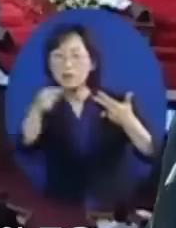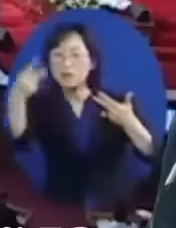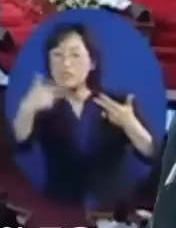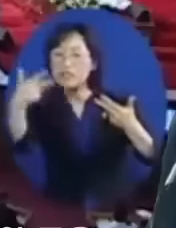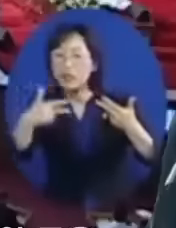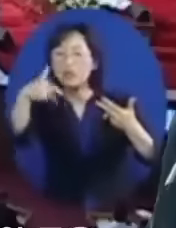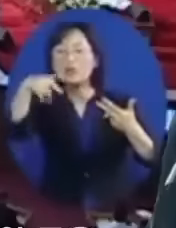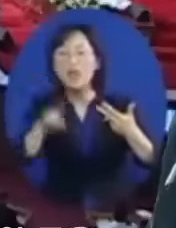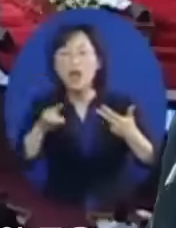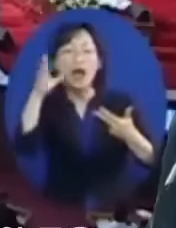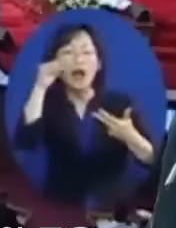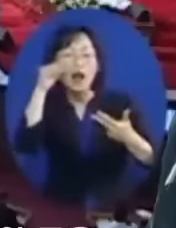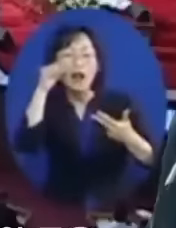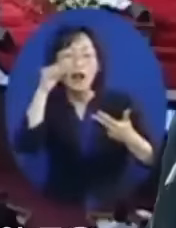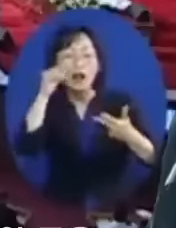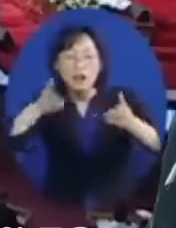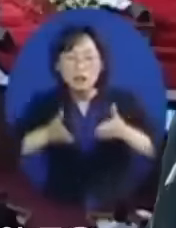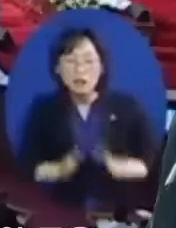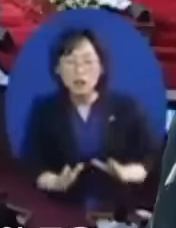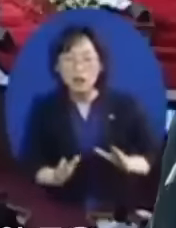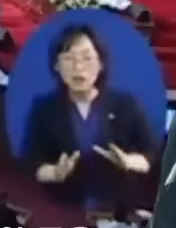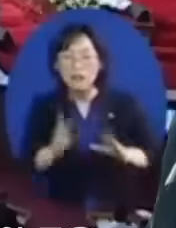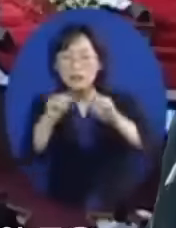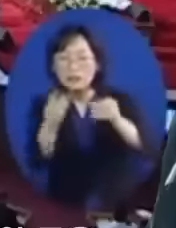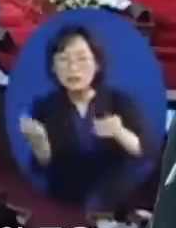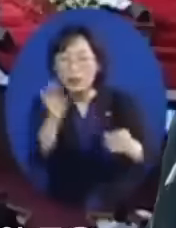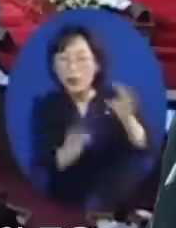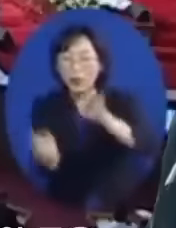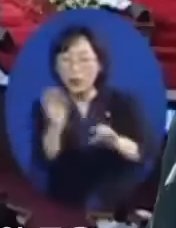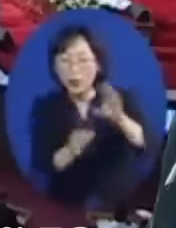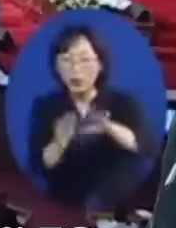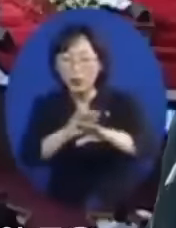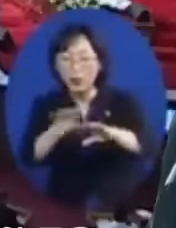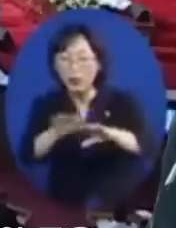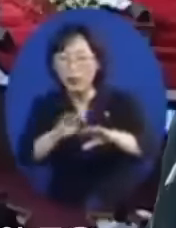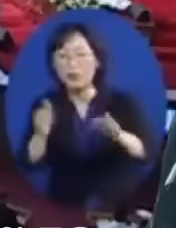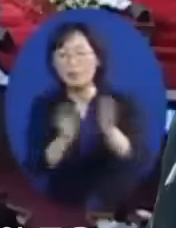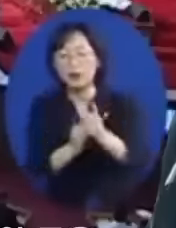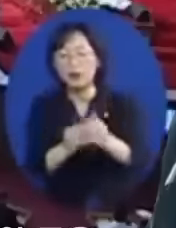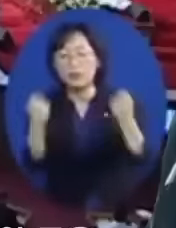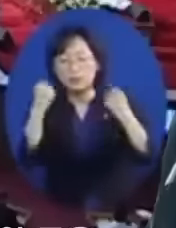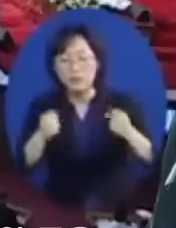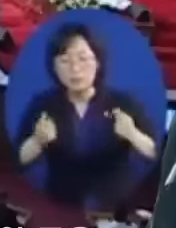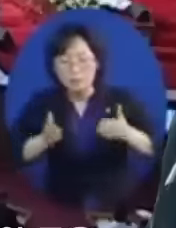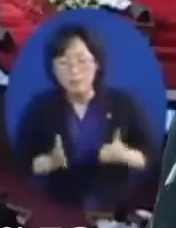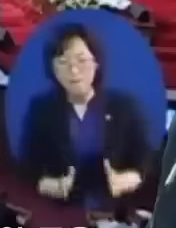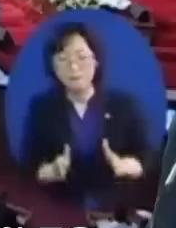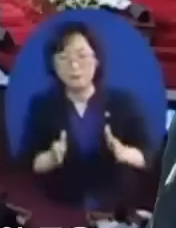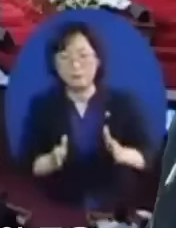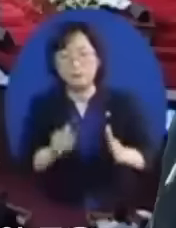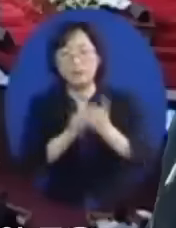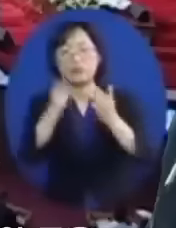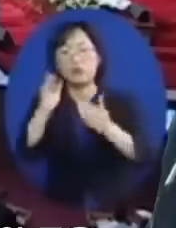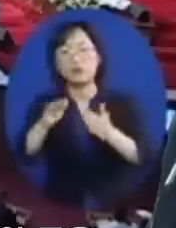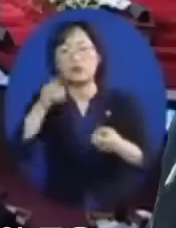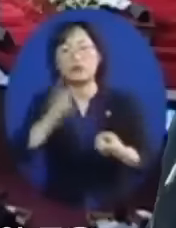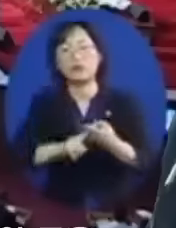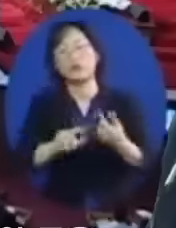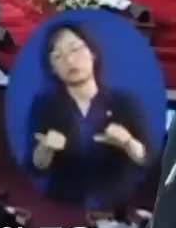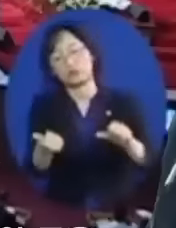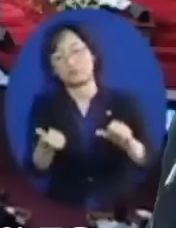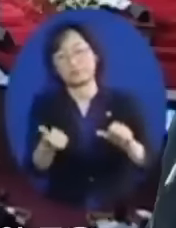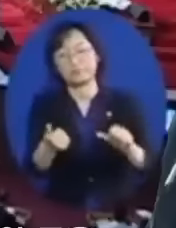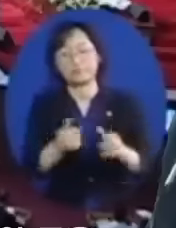낳은 후 팠던 모래나 자갈로 그 자리를 덮어놓습니다. 이처럼 자신의 모든 힘을 쏟아 알을 낳은 후에 연어는 그 자리에서